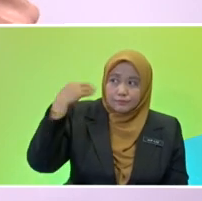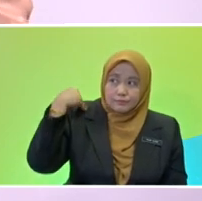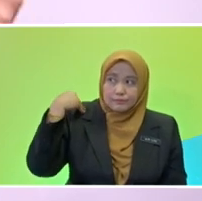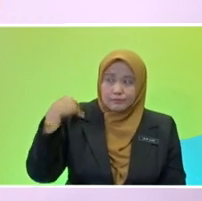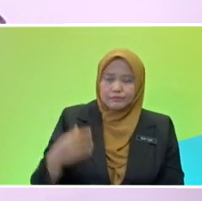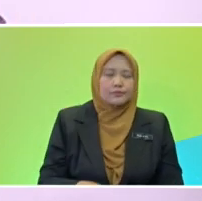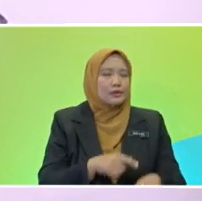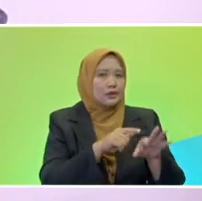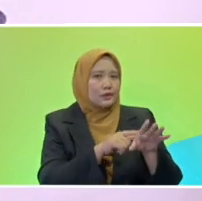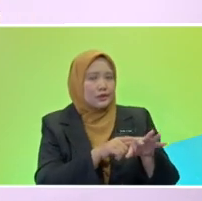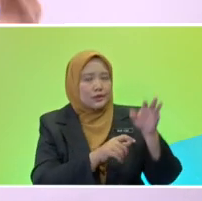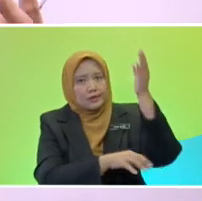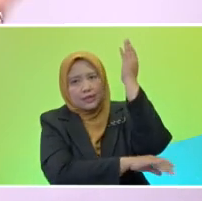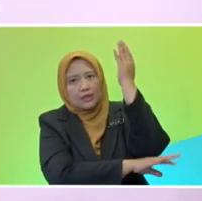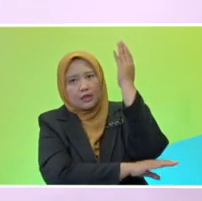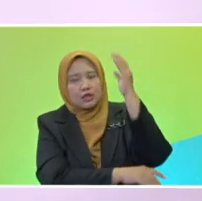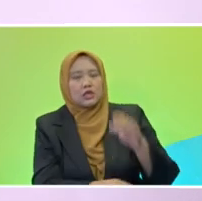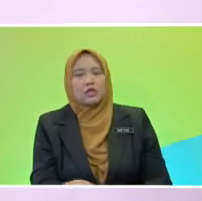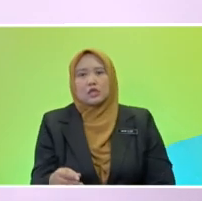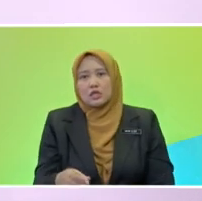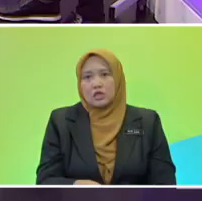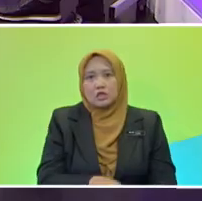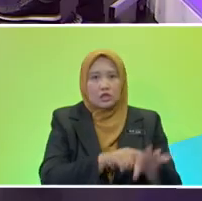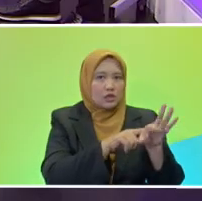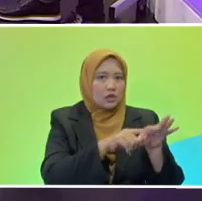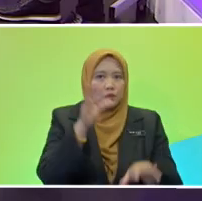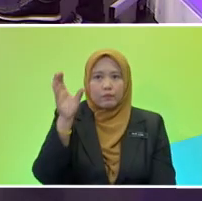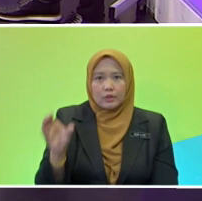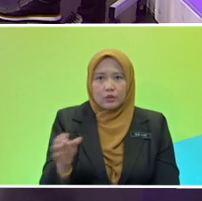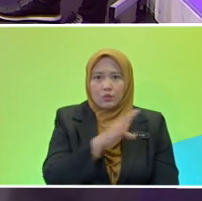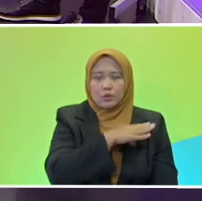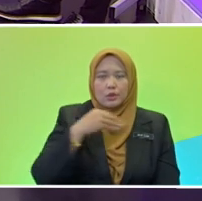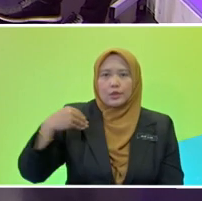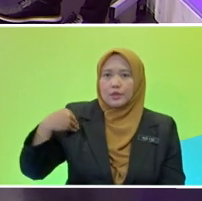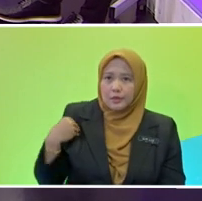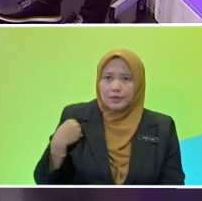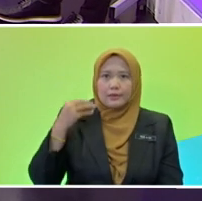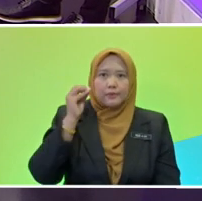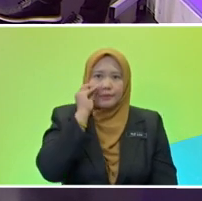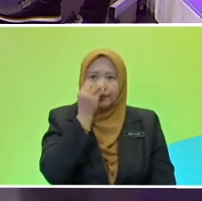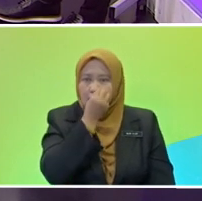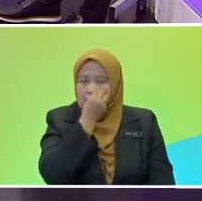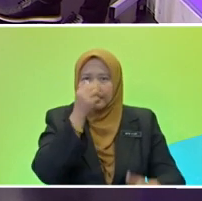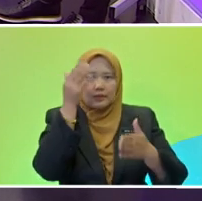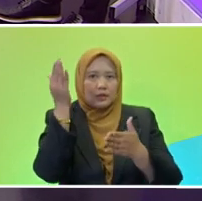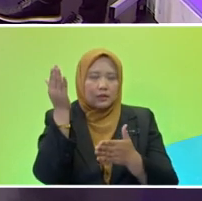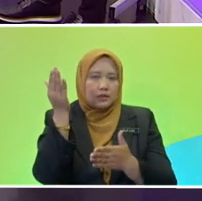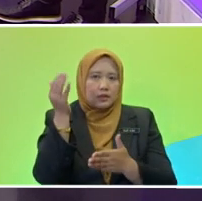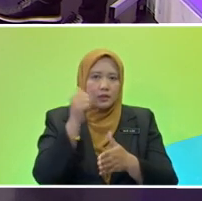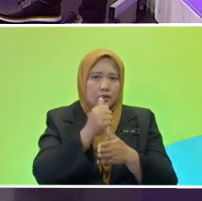dan apa dia bunga atau bunga ataupun bunga Oke jadi saya berikan mase